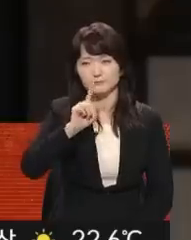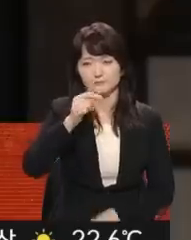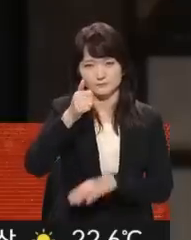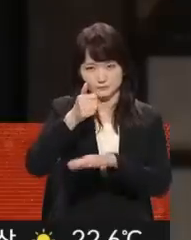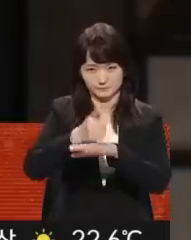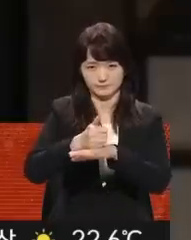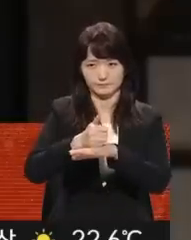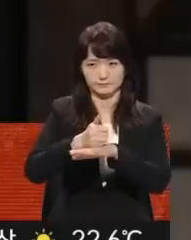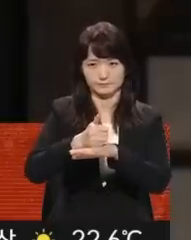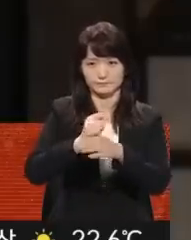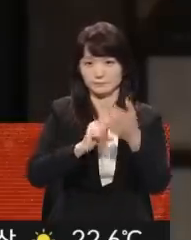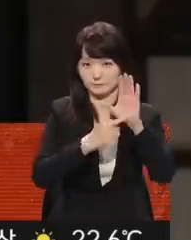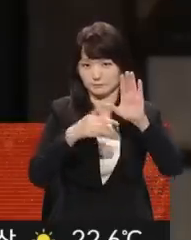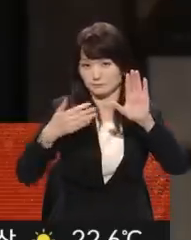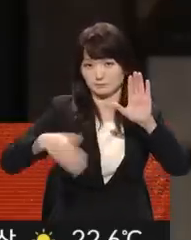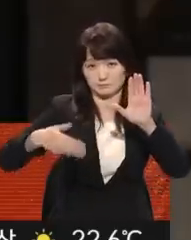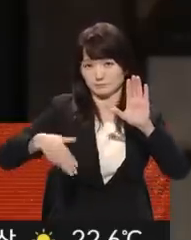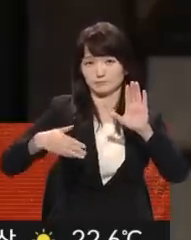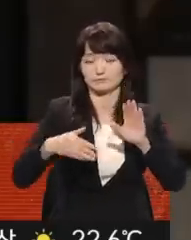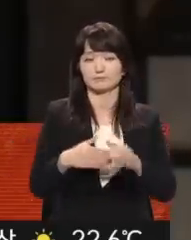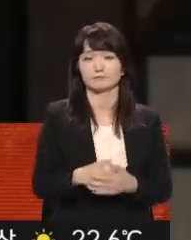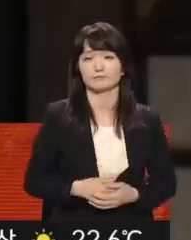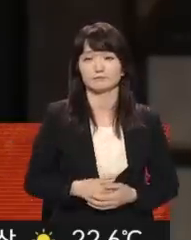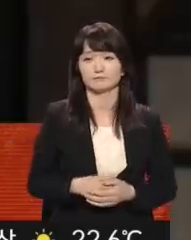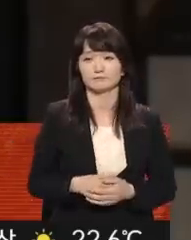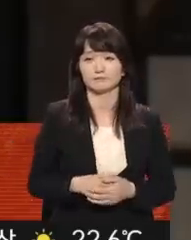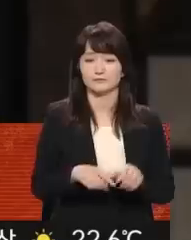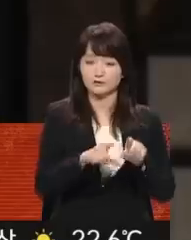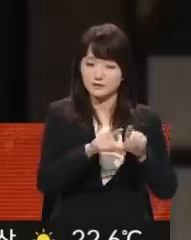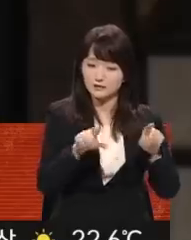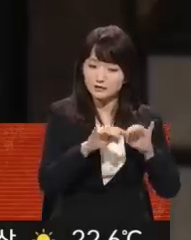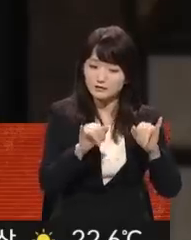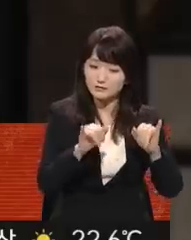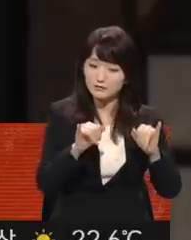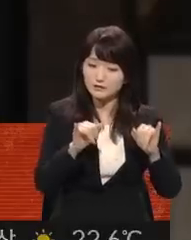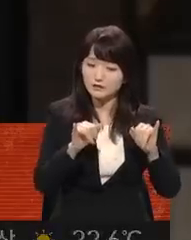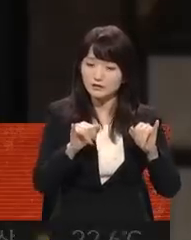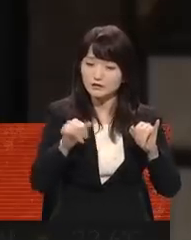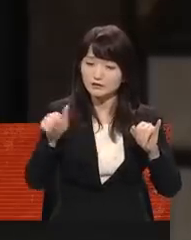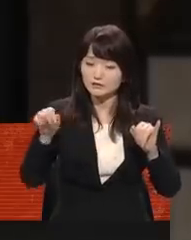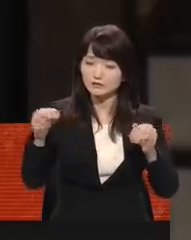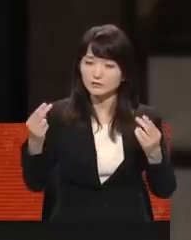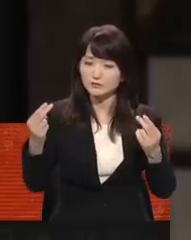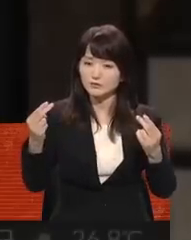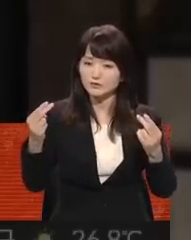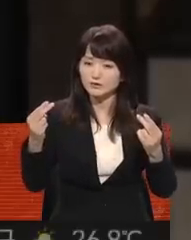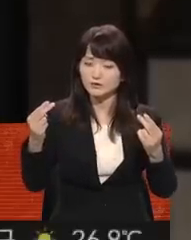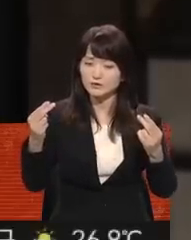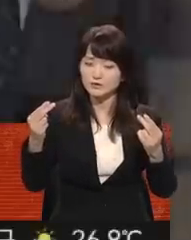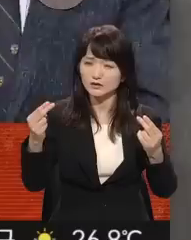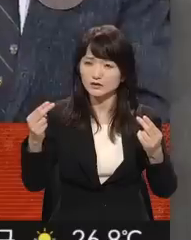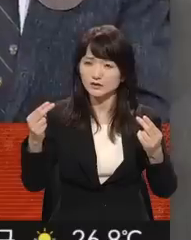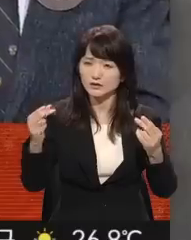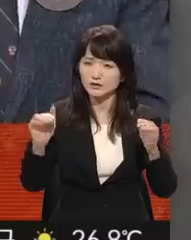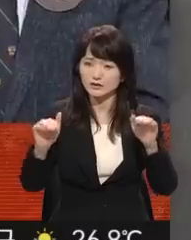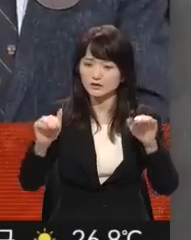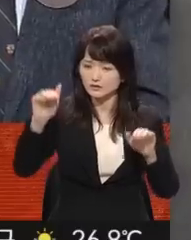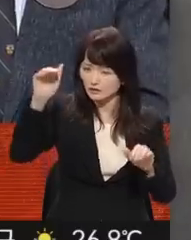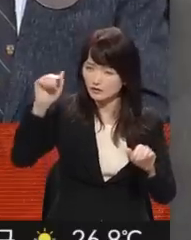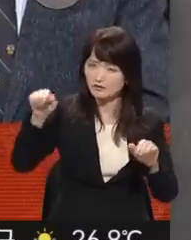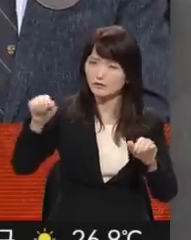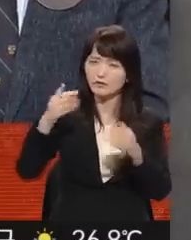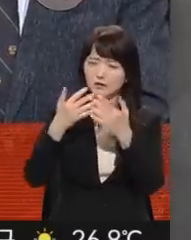결론이 아직 나오지 않았다라고 얘기하면서 일반인의 수준을 넘었다 이렇게 약간 애매모호하게 얘기를 했어요 그래서